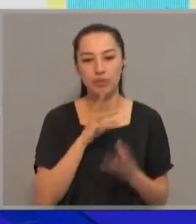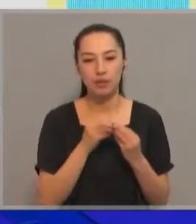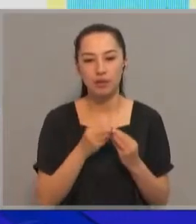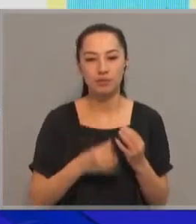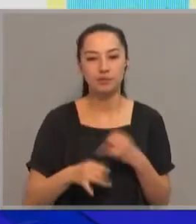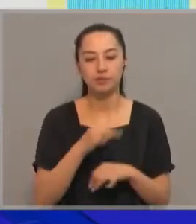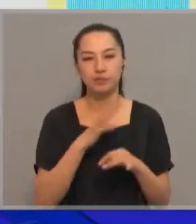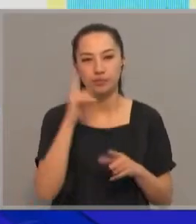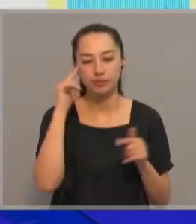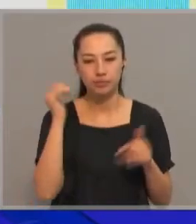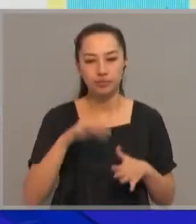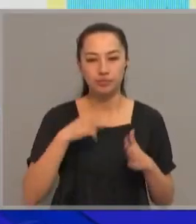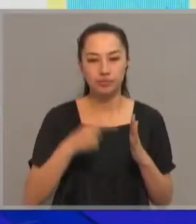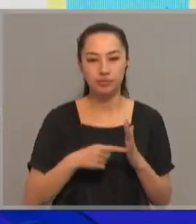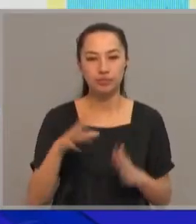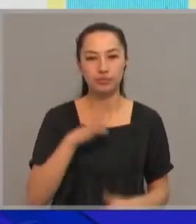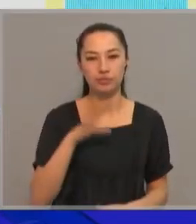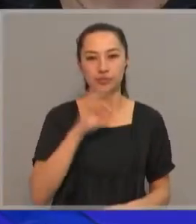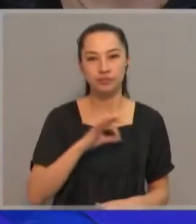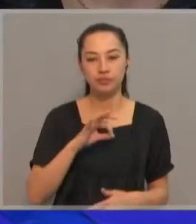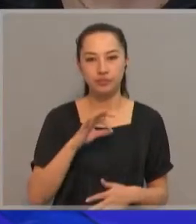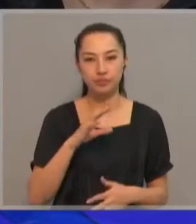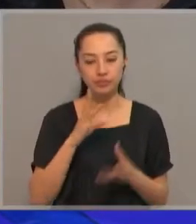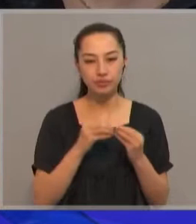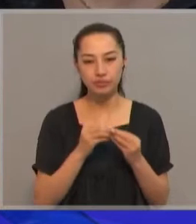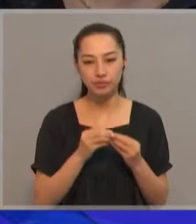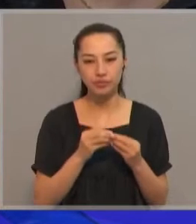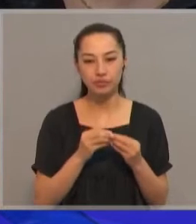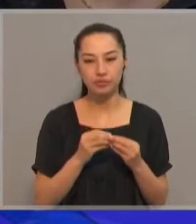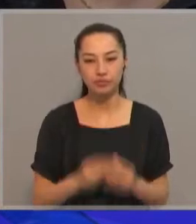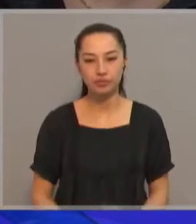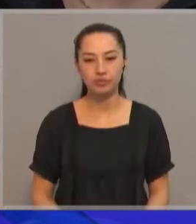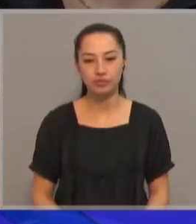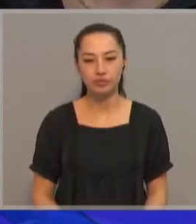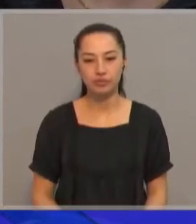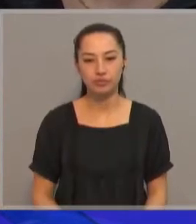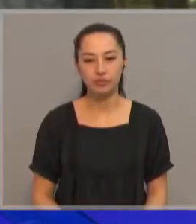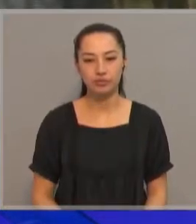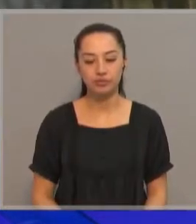проводимой работе по решению вопросов, поднятых во время объезда населенных пунктов.